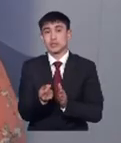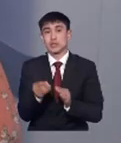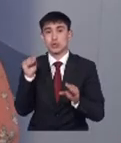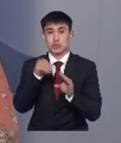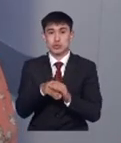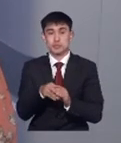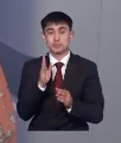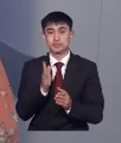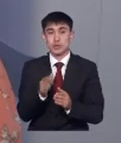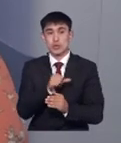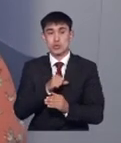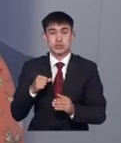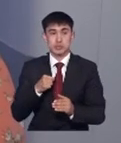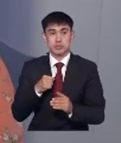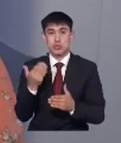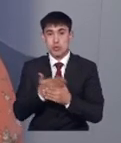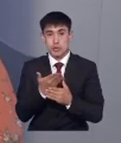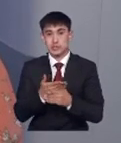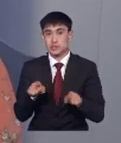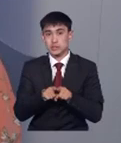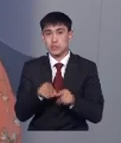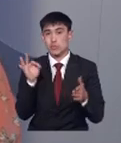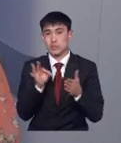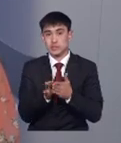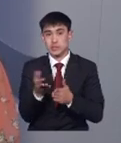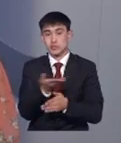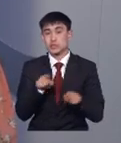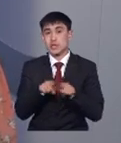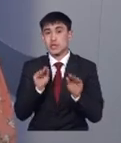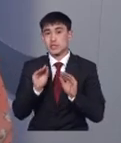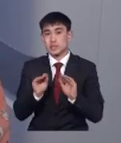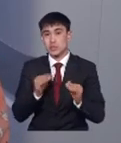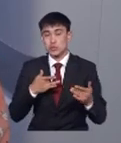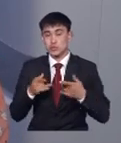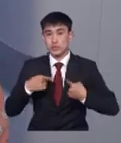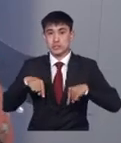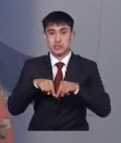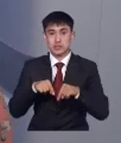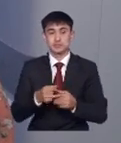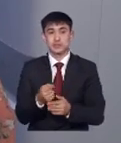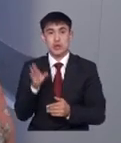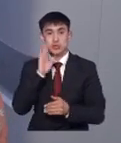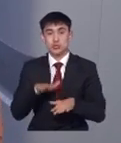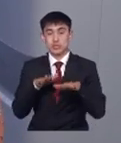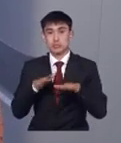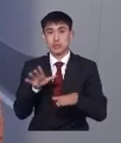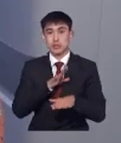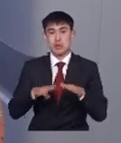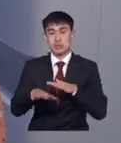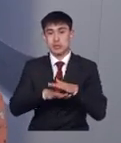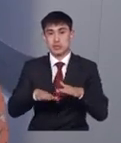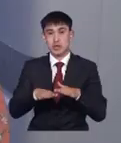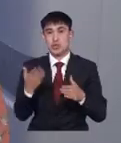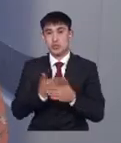үлесін қосып, өзінің бір көмегін тигізе алатын көрсету мақсатында біз осылай кішігірім театр ұйымдастырып, және де су тасқыны болып жатқан аймақтардағы